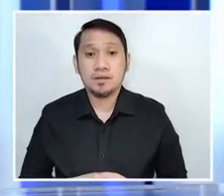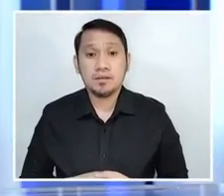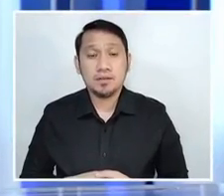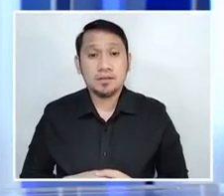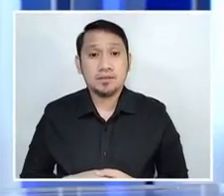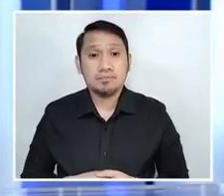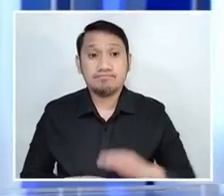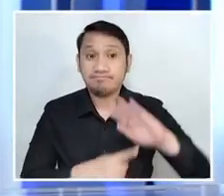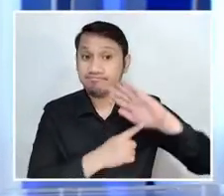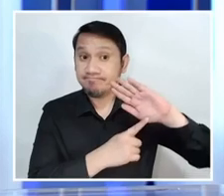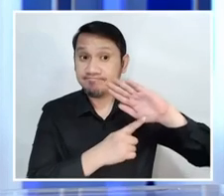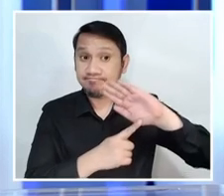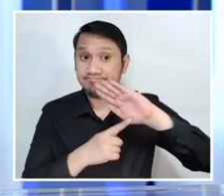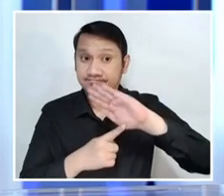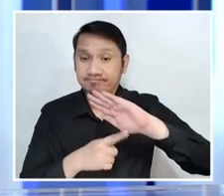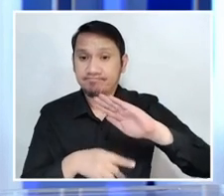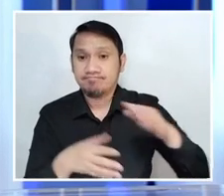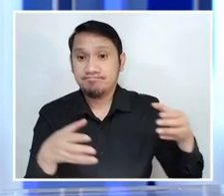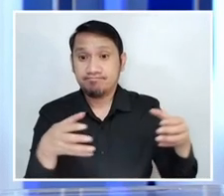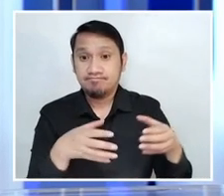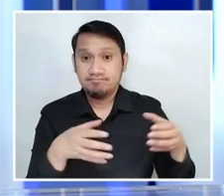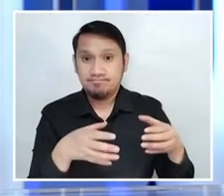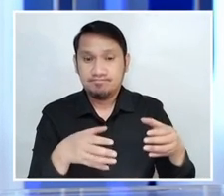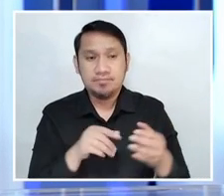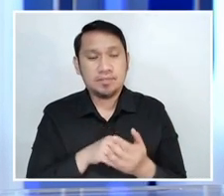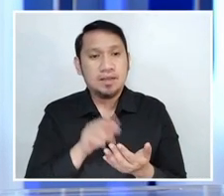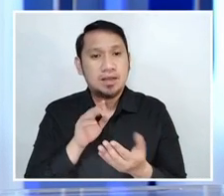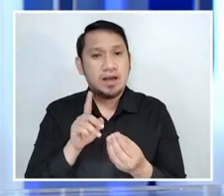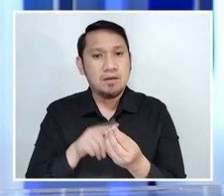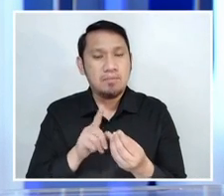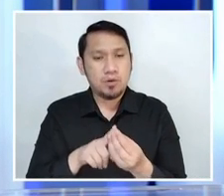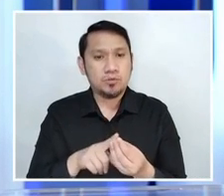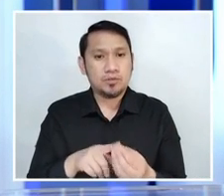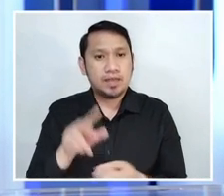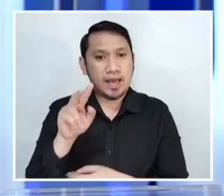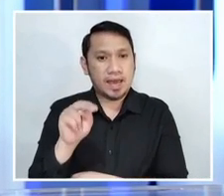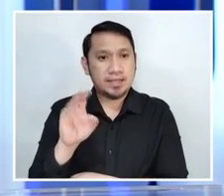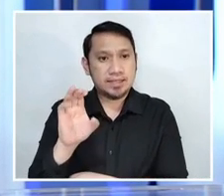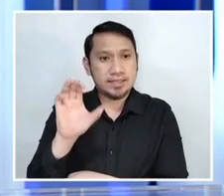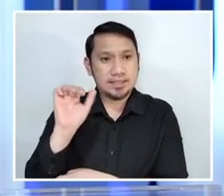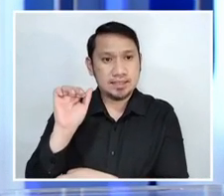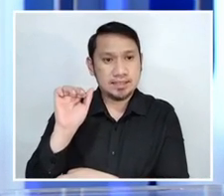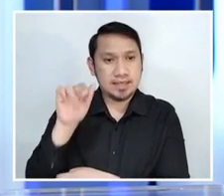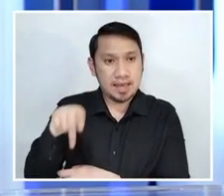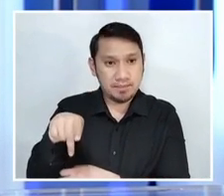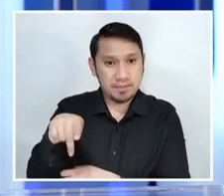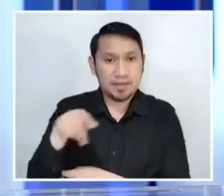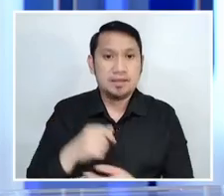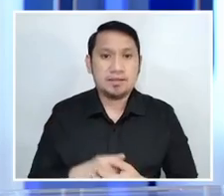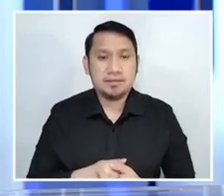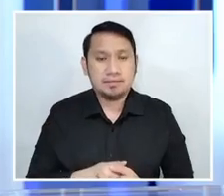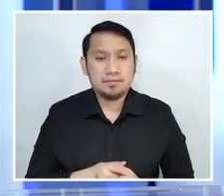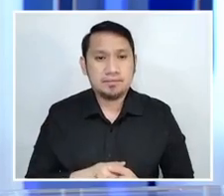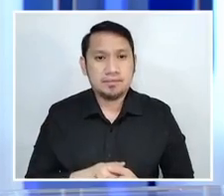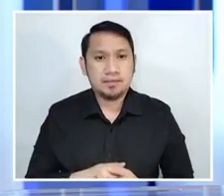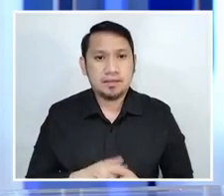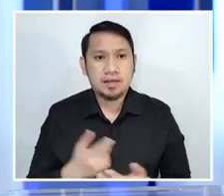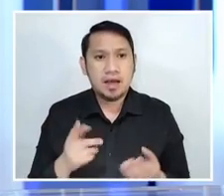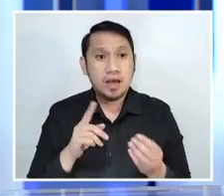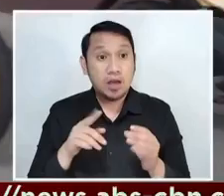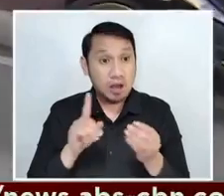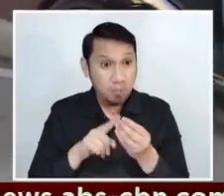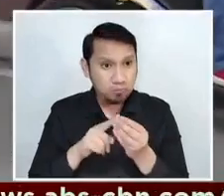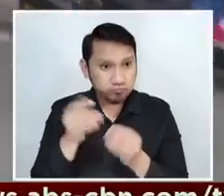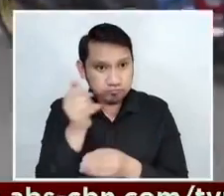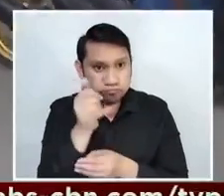Nagprotesta ang ilang transport groups laban sa No Contact Apprehension Program o NCAP na ipinatutupad sa